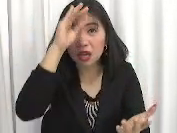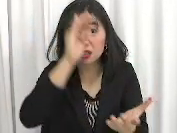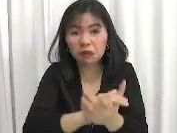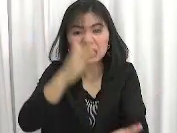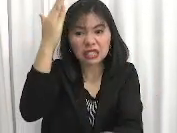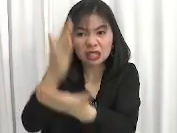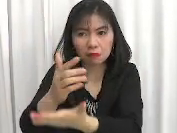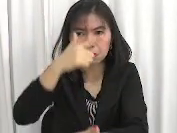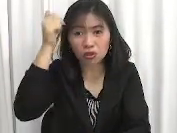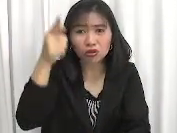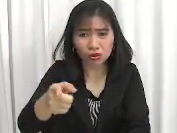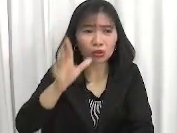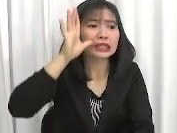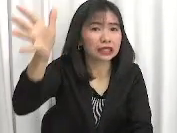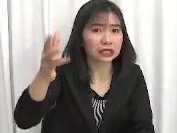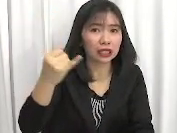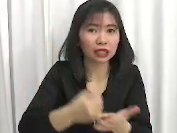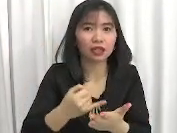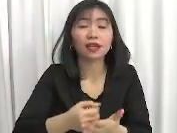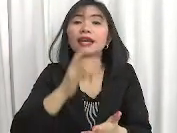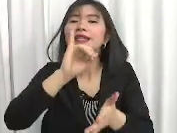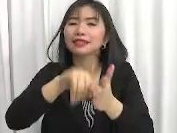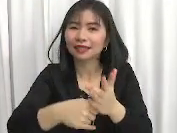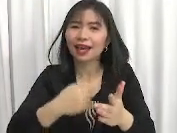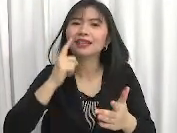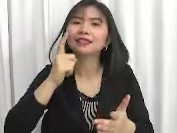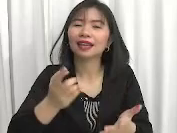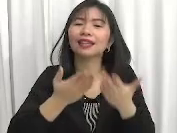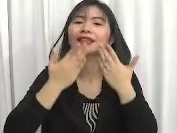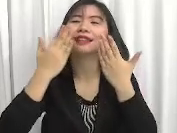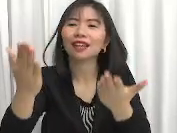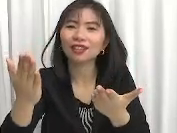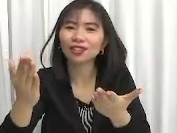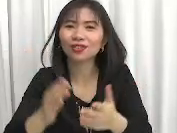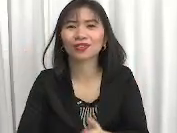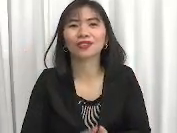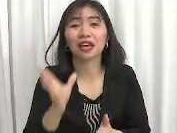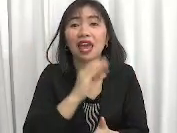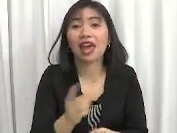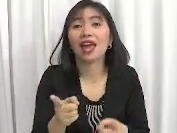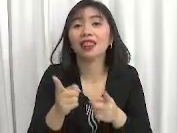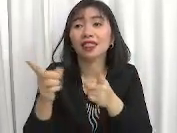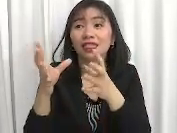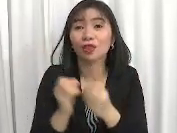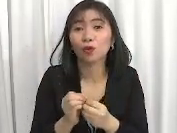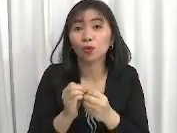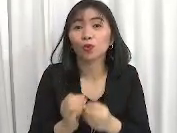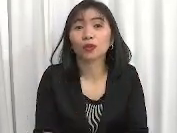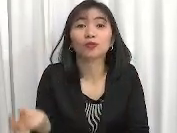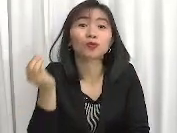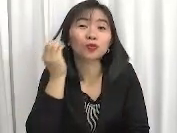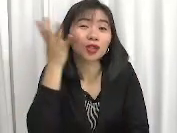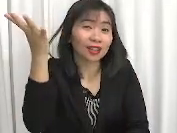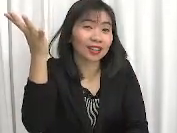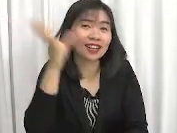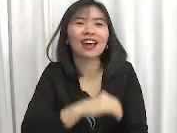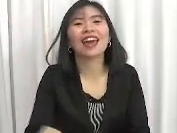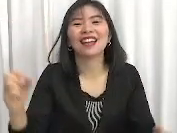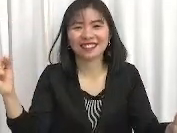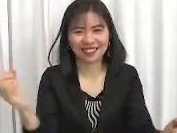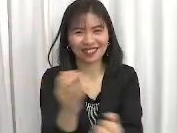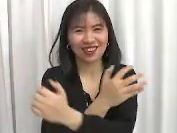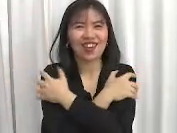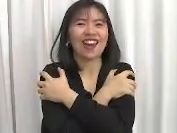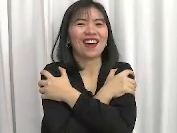lang. Buti nga, di ba? Naalala ka ng asawa mo at dinalhan ka ng suman. Yeah. Kiss! Sabay, hug. O, oh, di ba?